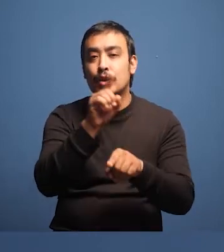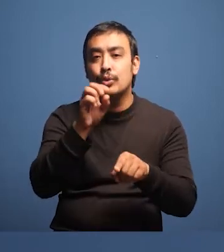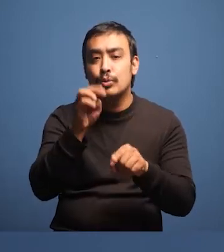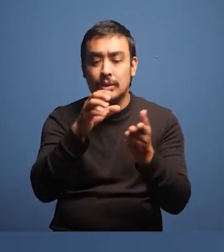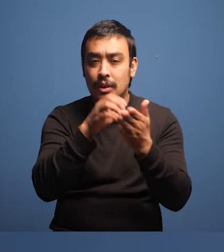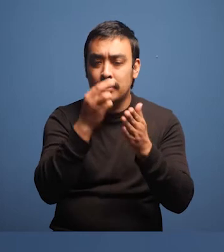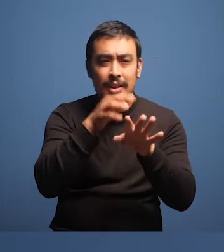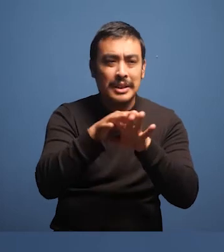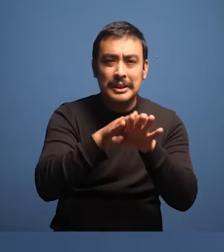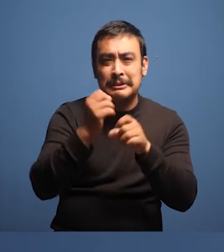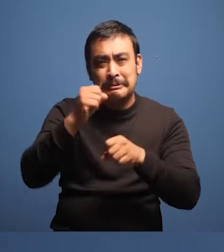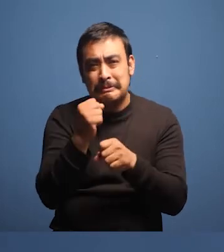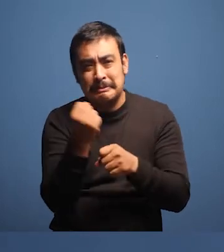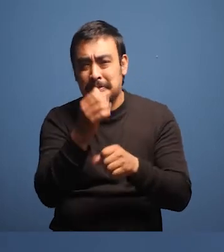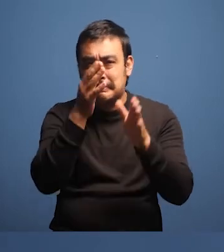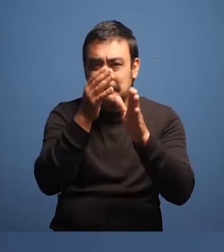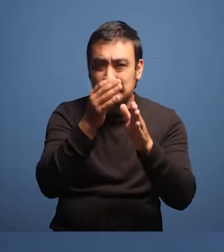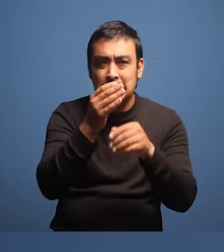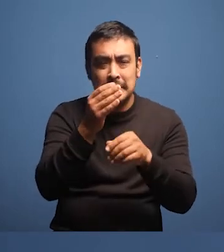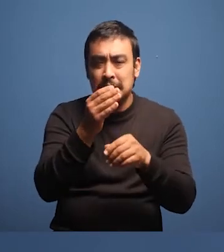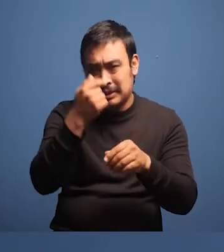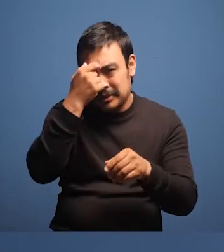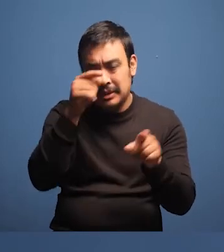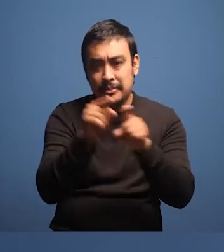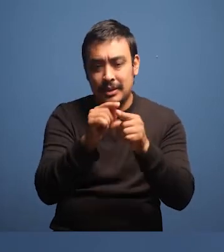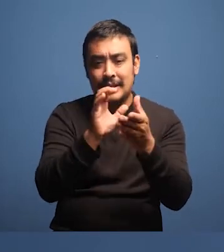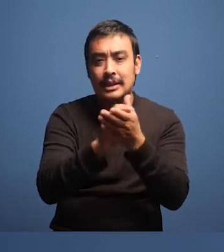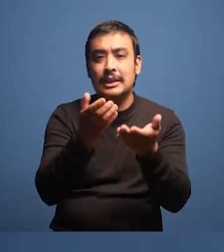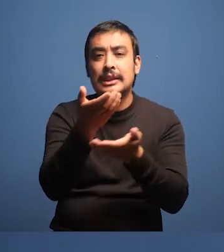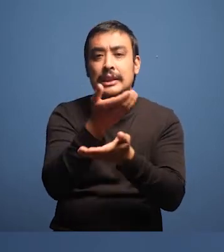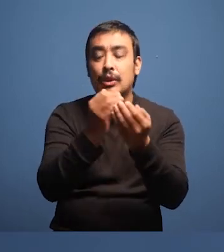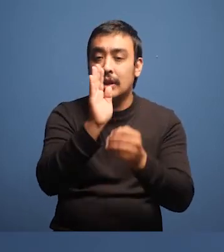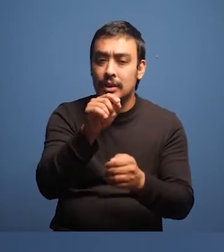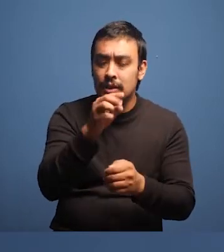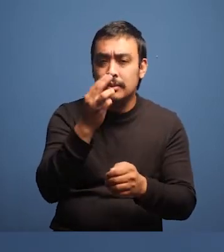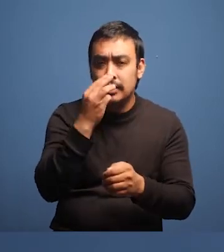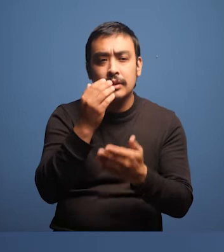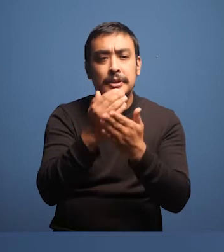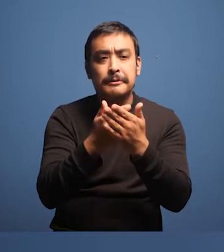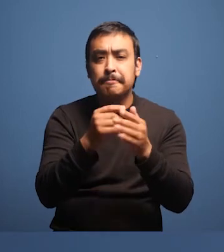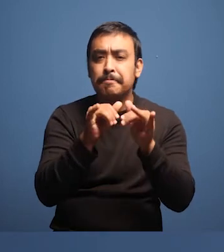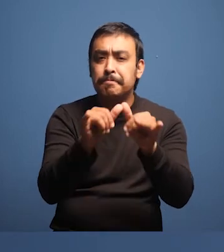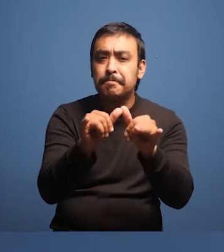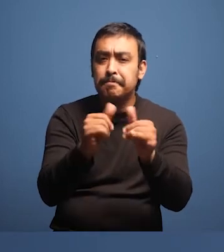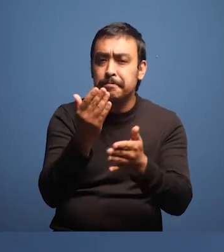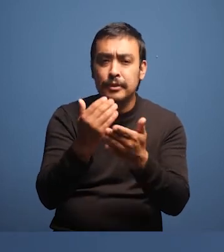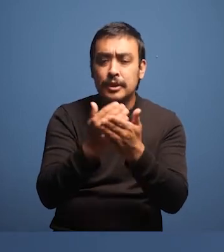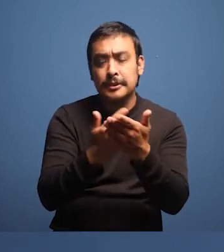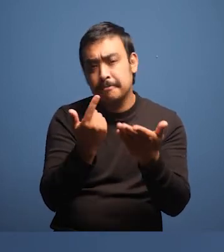नै बुलिङहरू फेस गरिरहनु भएको छ भनेर साथीले सेयर गर्नुभएको छ यसमा चाहिँ कसरी डिल गर्ने होला कसरी